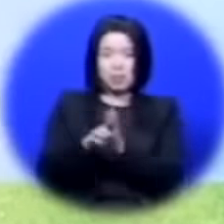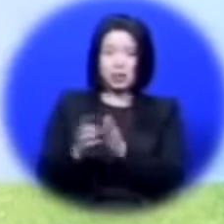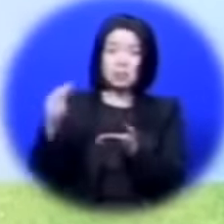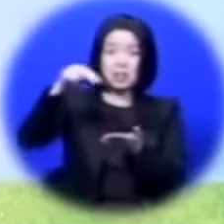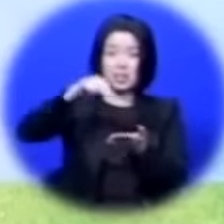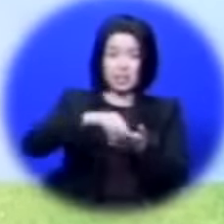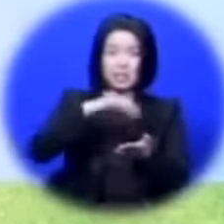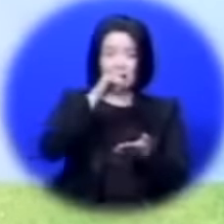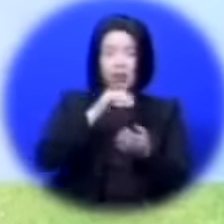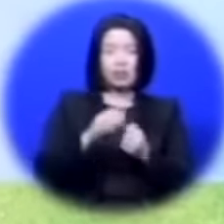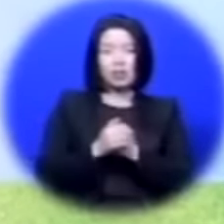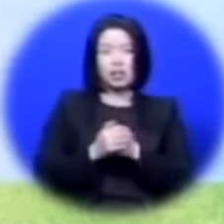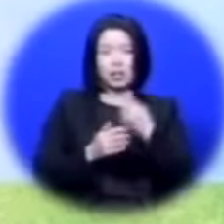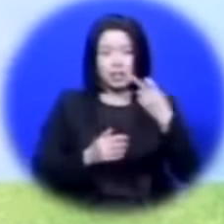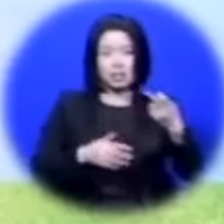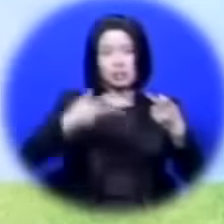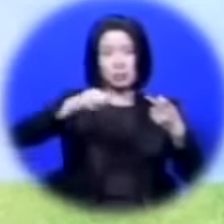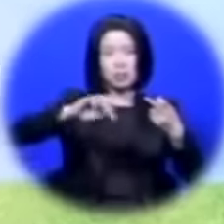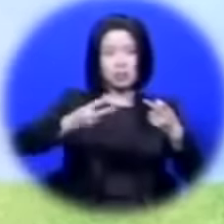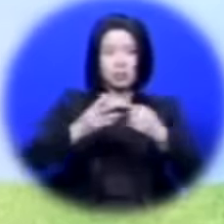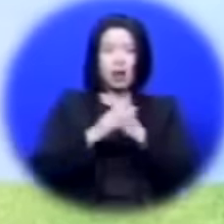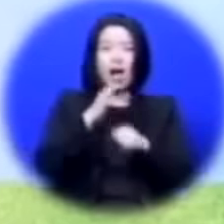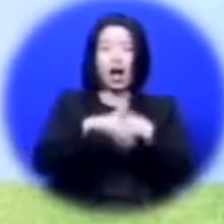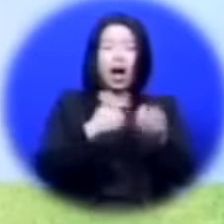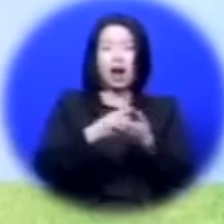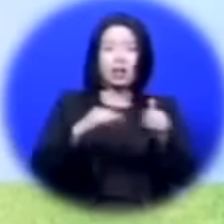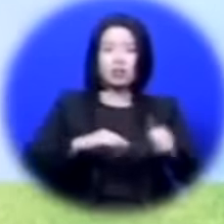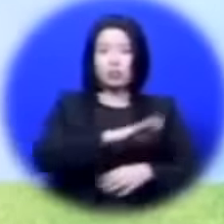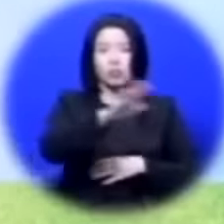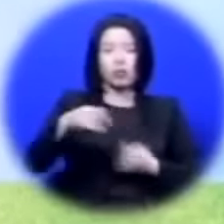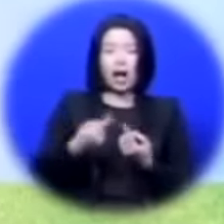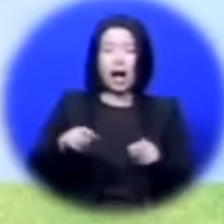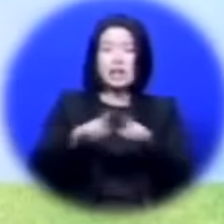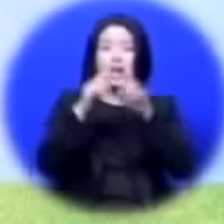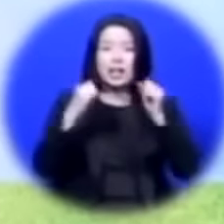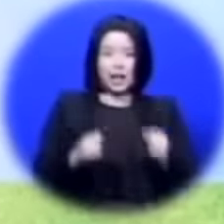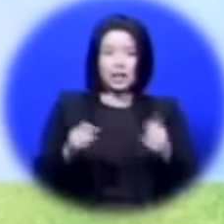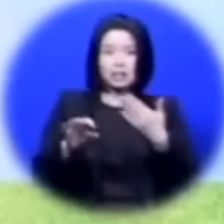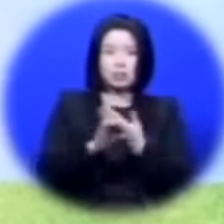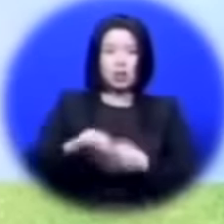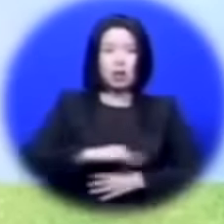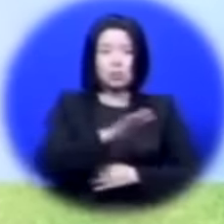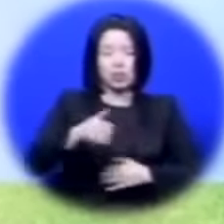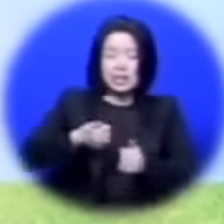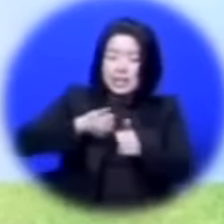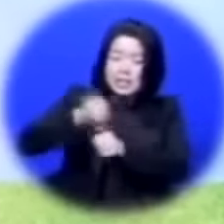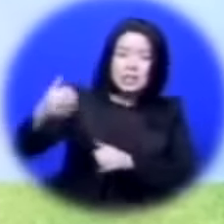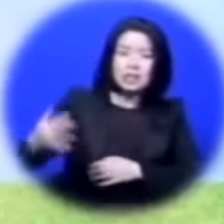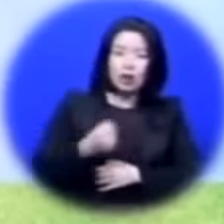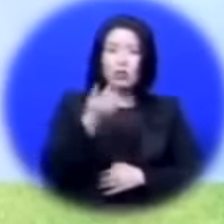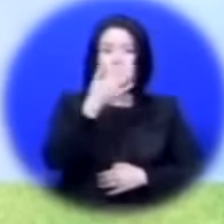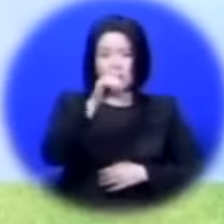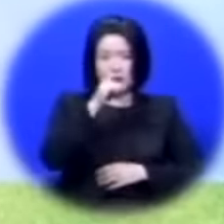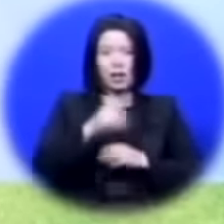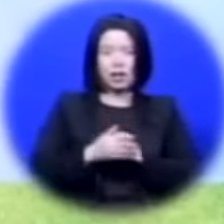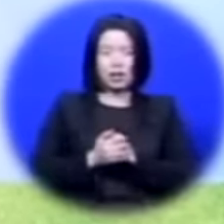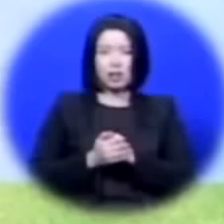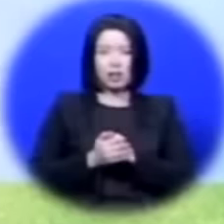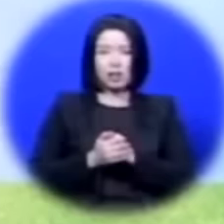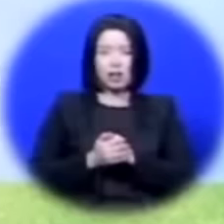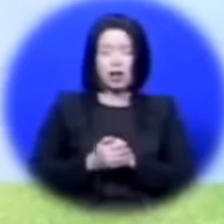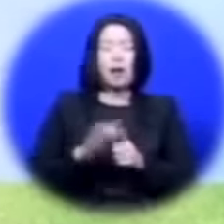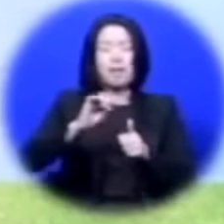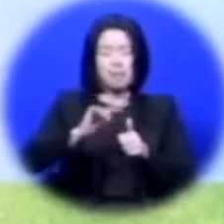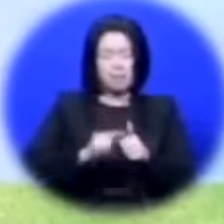일어나요 12절에 하나님께서 우리와 함께 계시면 우리는를 얻 것다